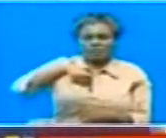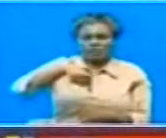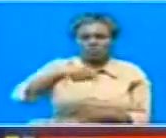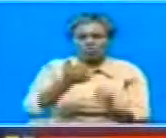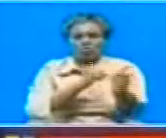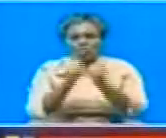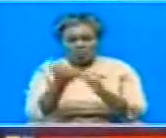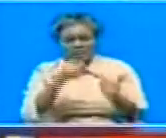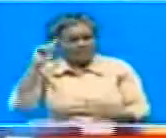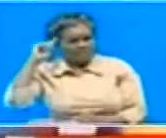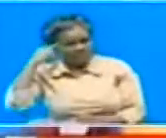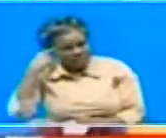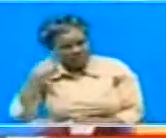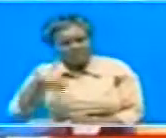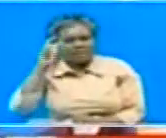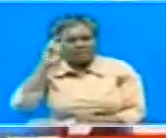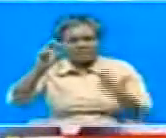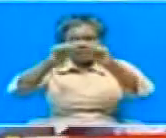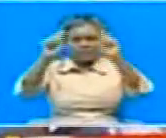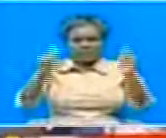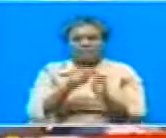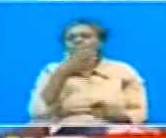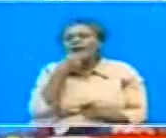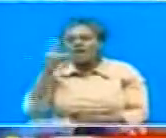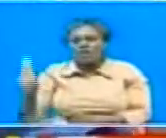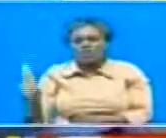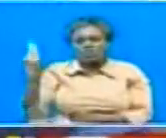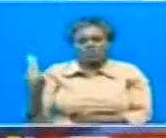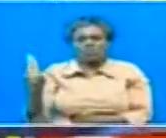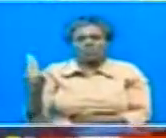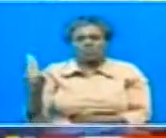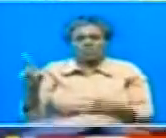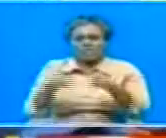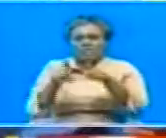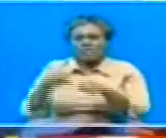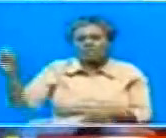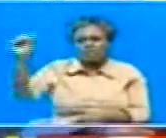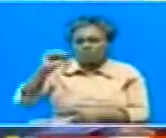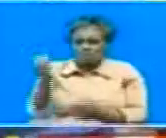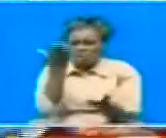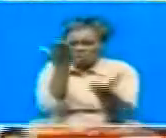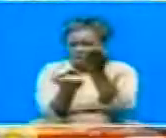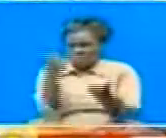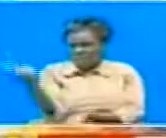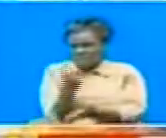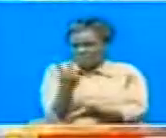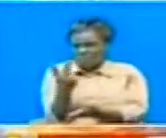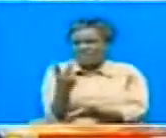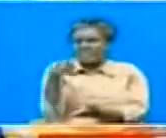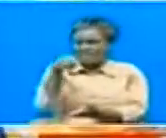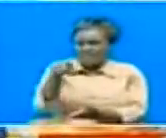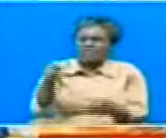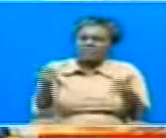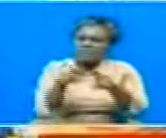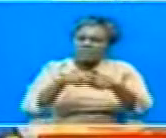pale. Na nafikiri nikiangalia kikosi cha Manchester United na Stoke, nikijaribu kulinganisha na Stoke, pia hawajakuwa